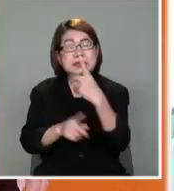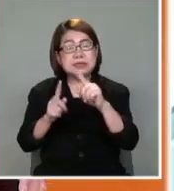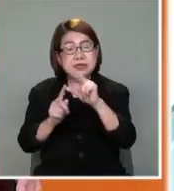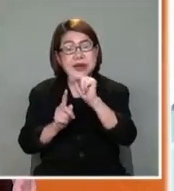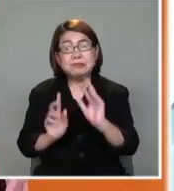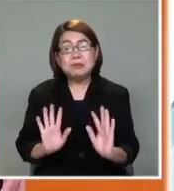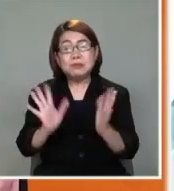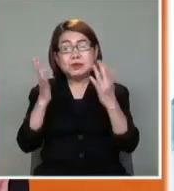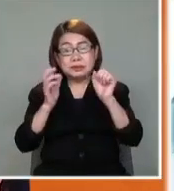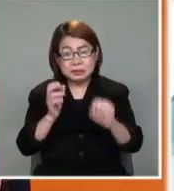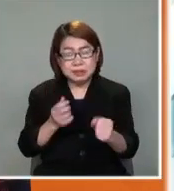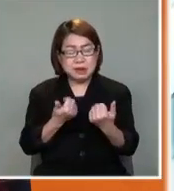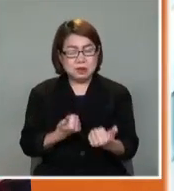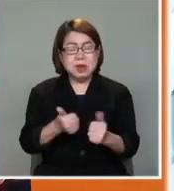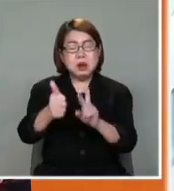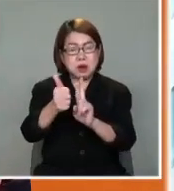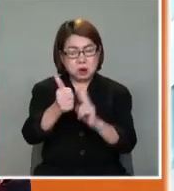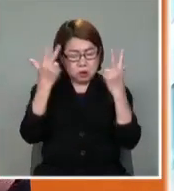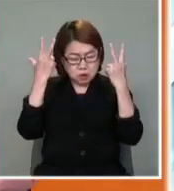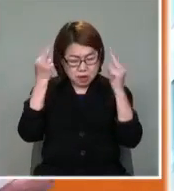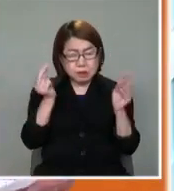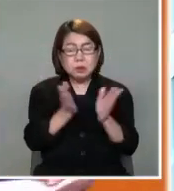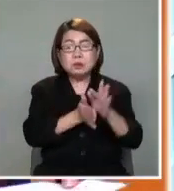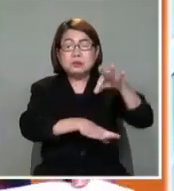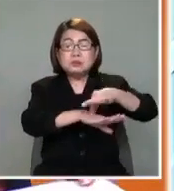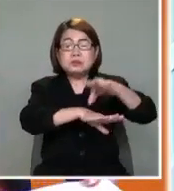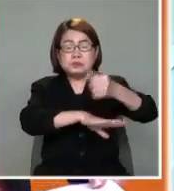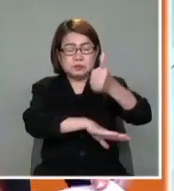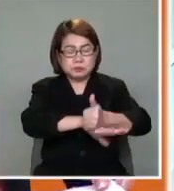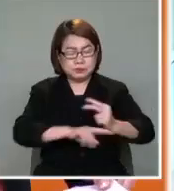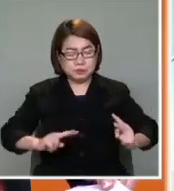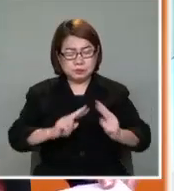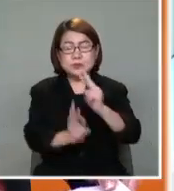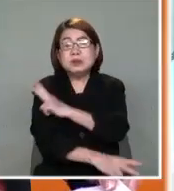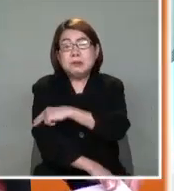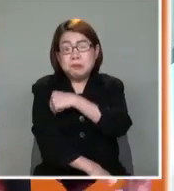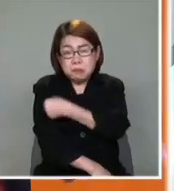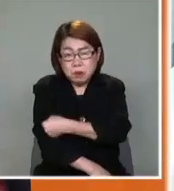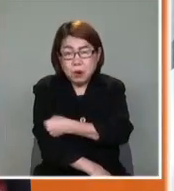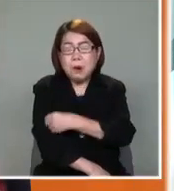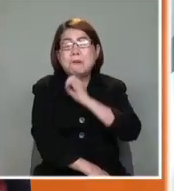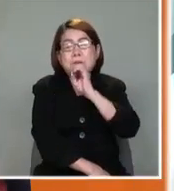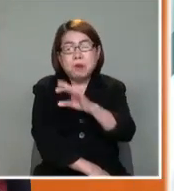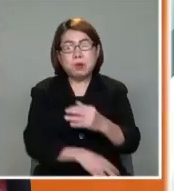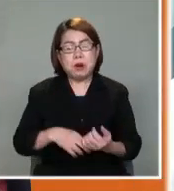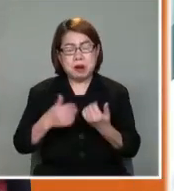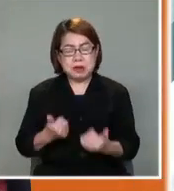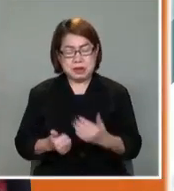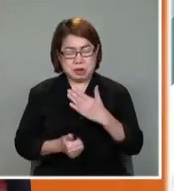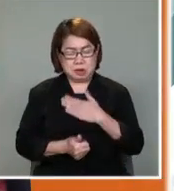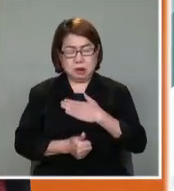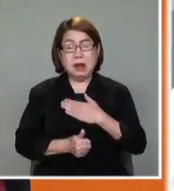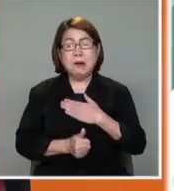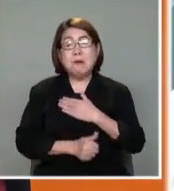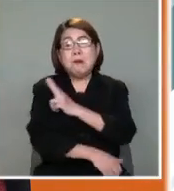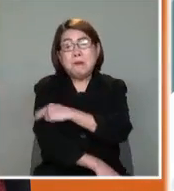ล่าสุดทางรองนายกรัฐมนตรีและรัฐมนตรีว่าการกระทรวงสาธารณสุขคุณอนุทินชาญวีรกูลบอกนะคะว่าตอนนี้ฝั่งของสาธารณสุขร